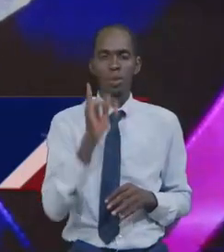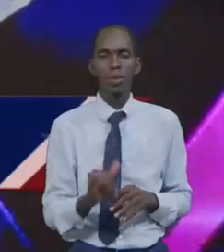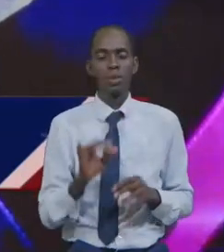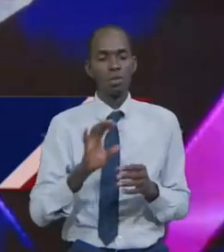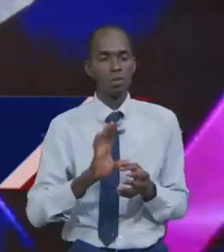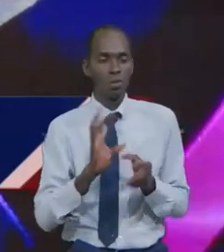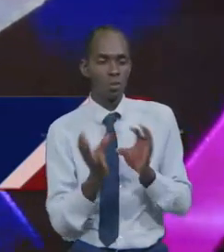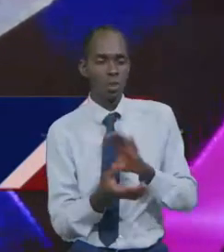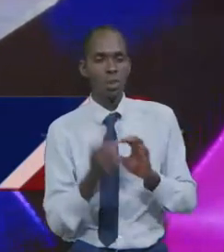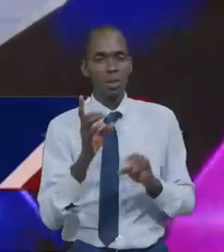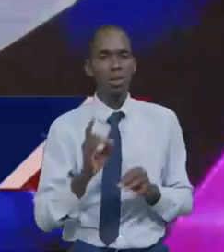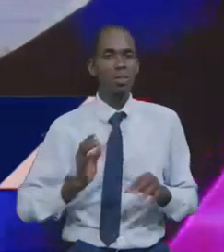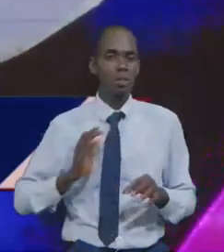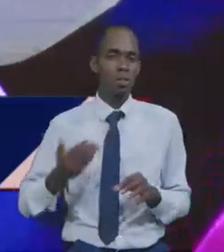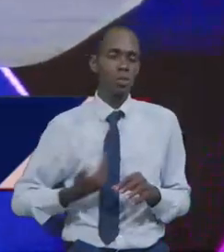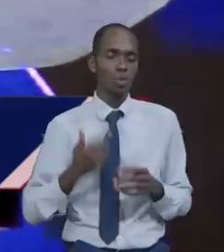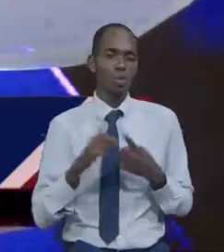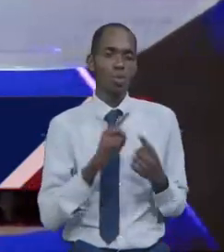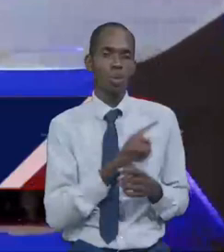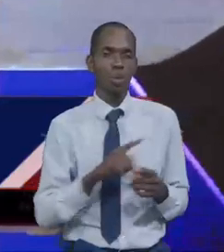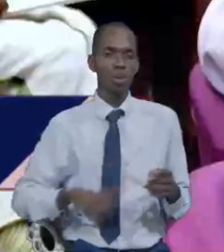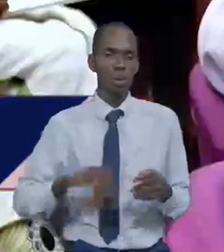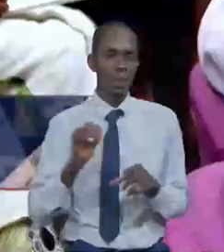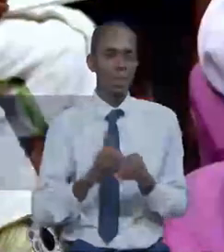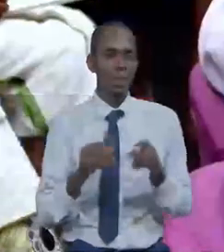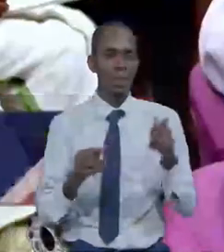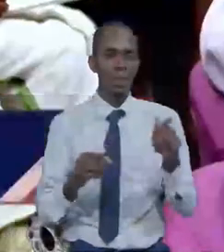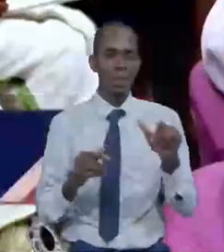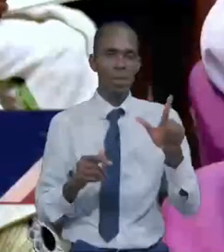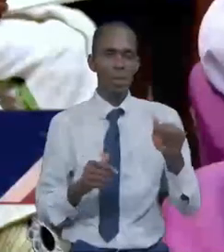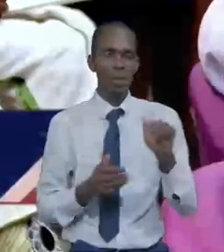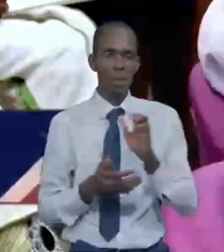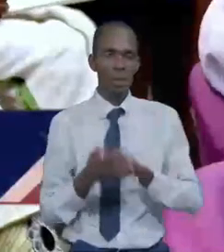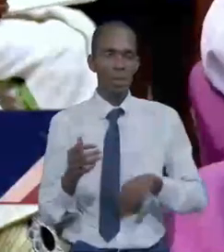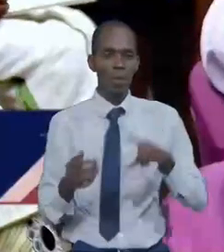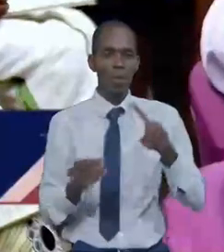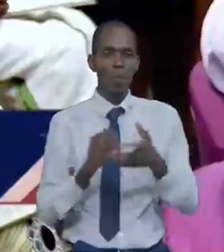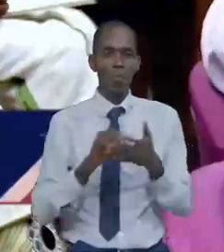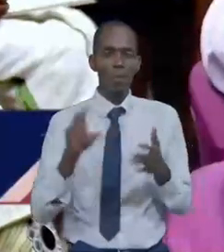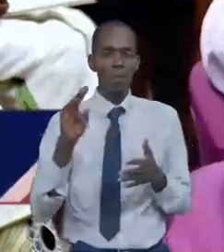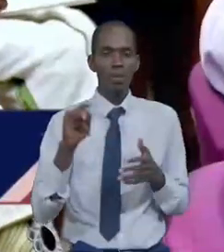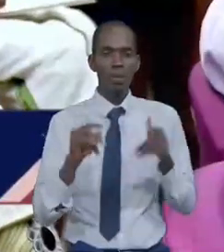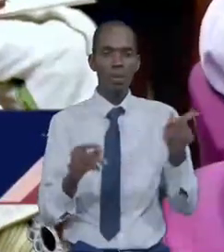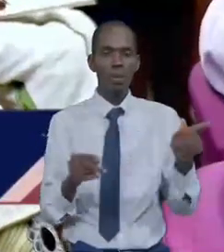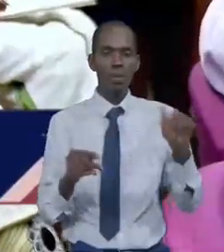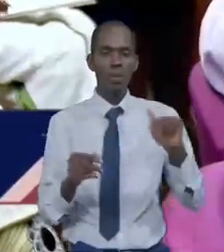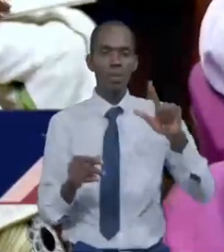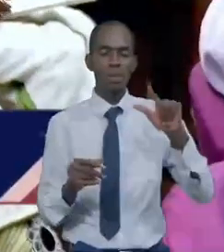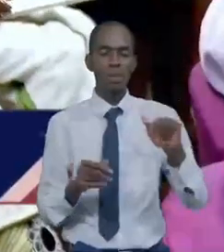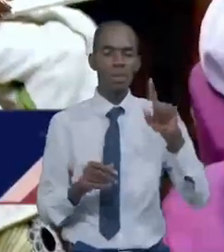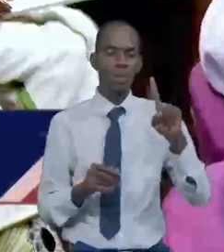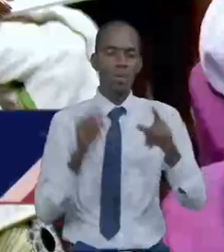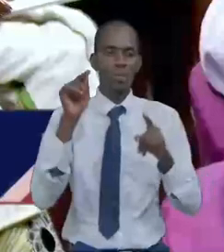authentiquement, vraiment sauvée. On va au Galates chapitre 1, 17. Et je